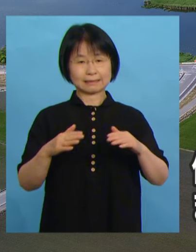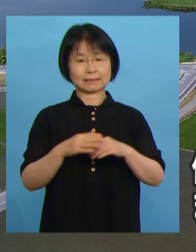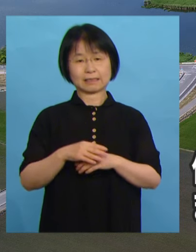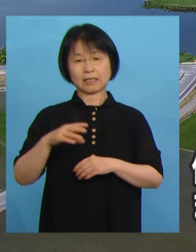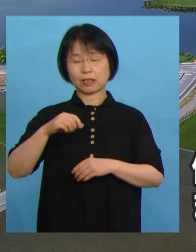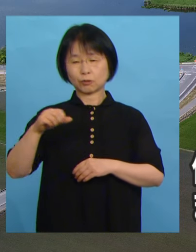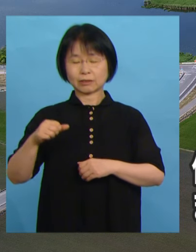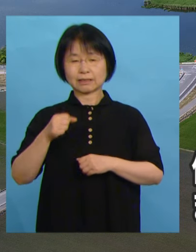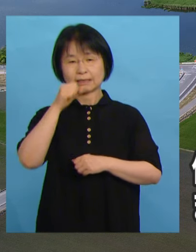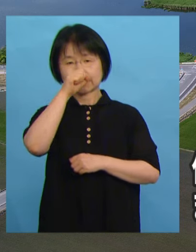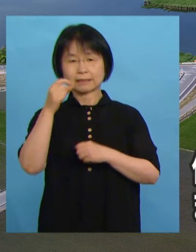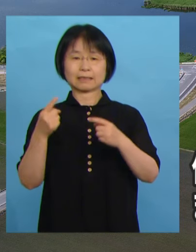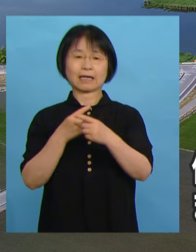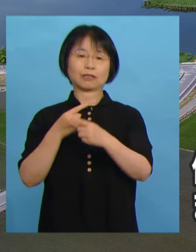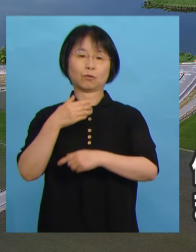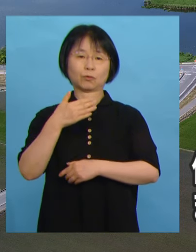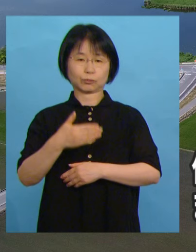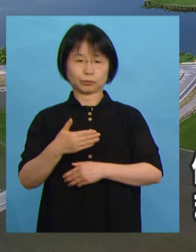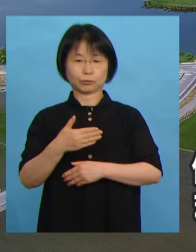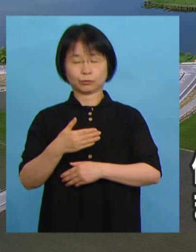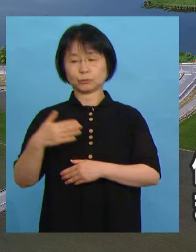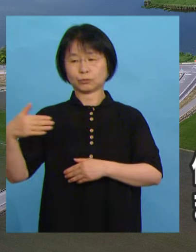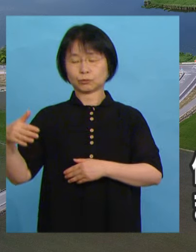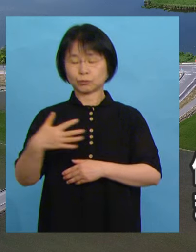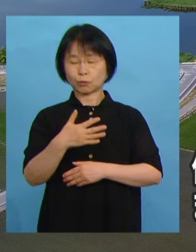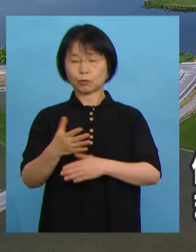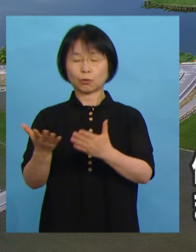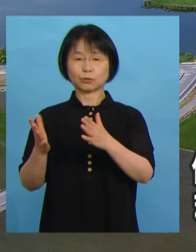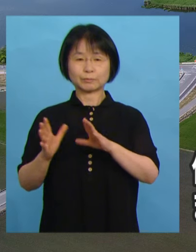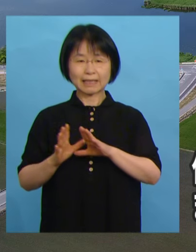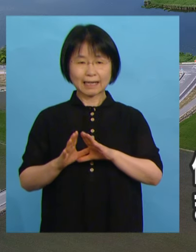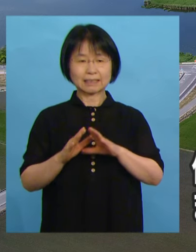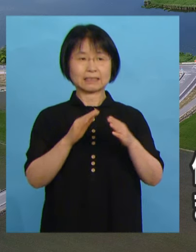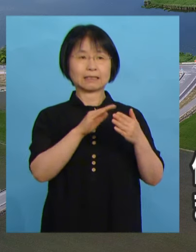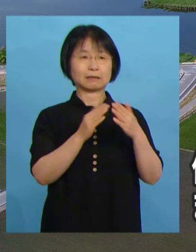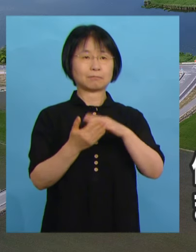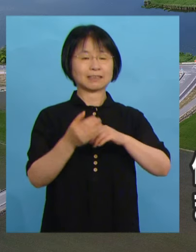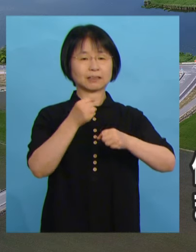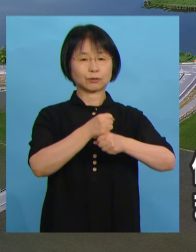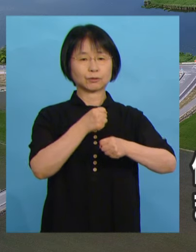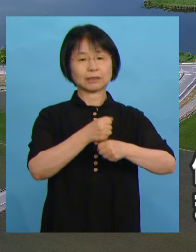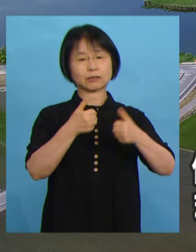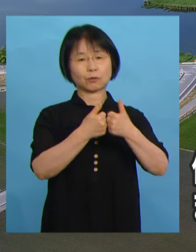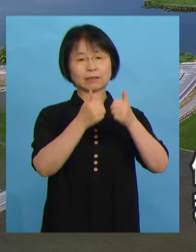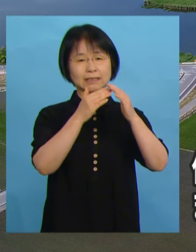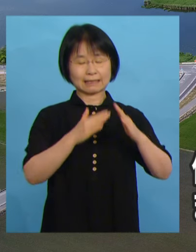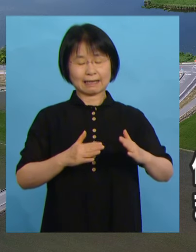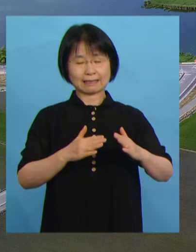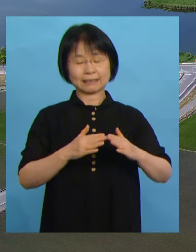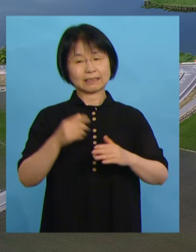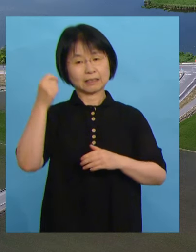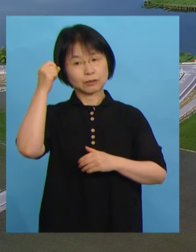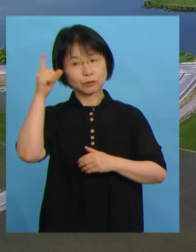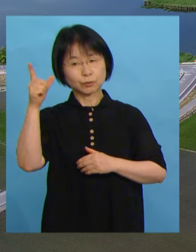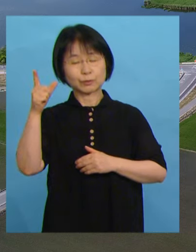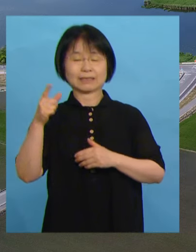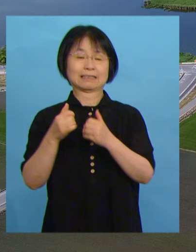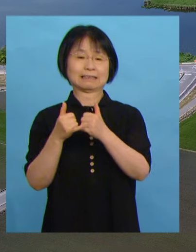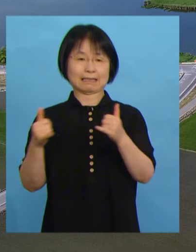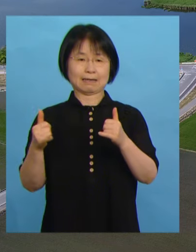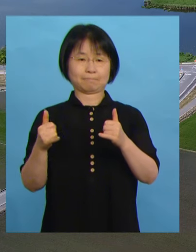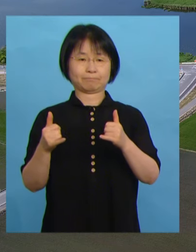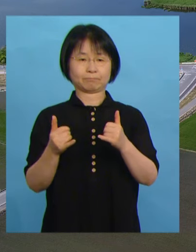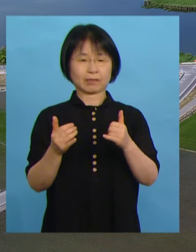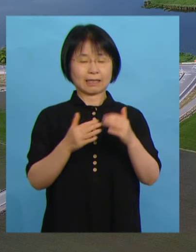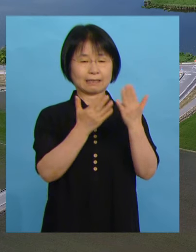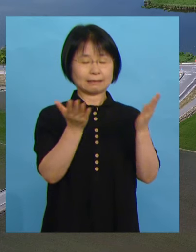土地改良区、漁業組合、町づくり協議会、そして有識者など23の団